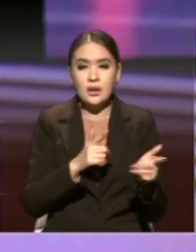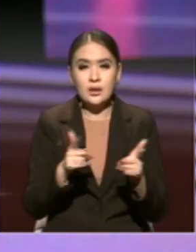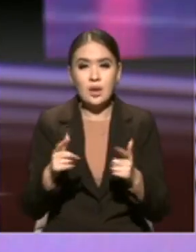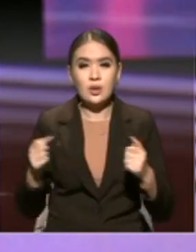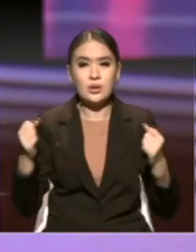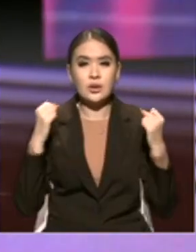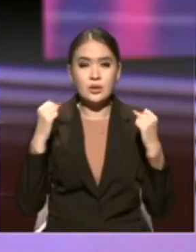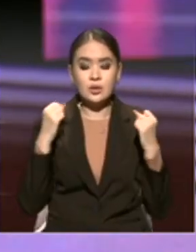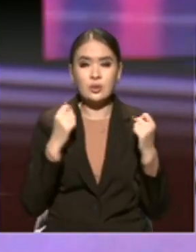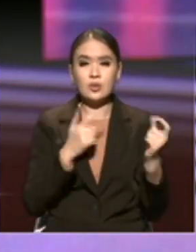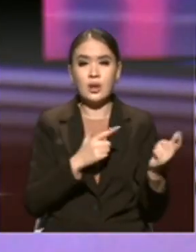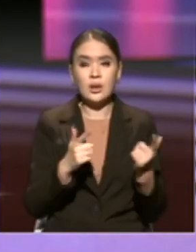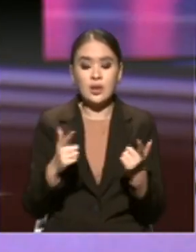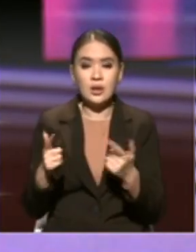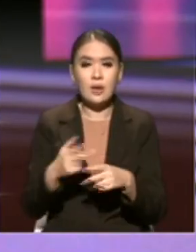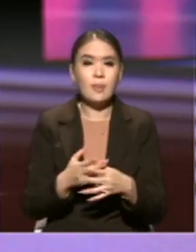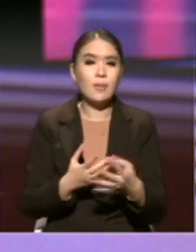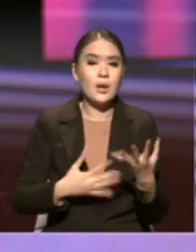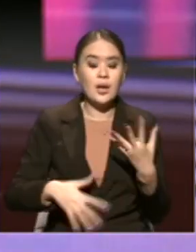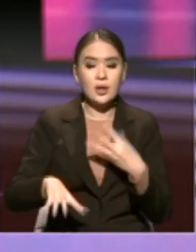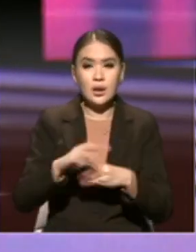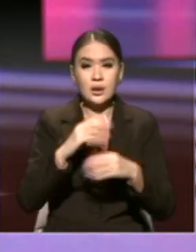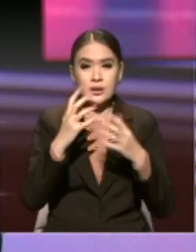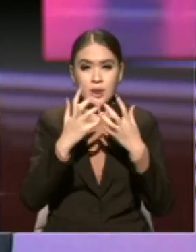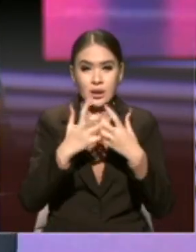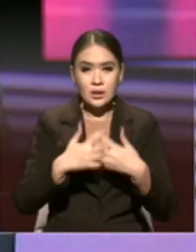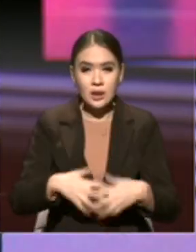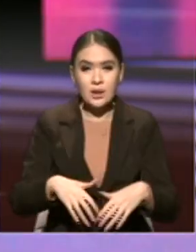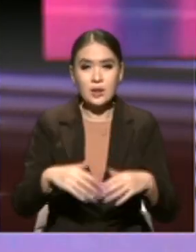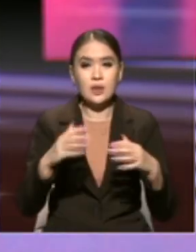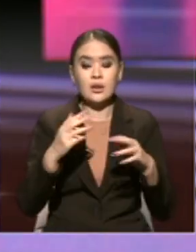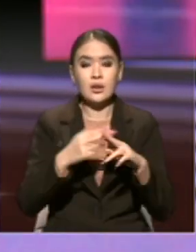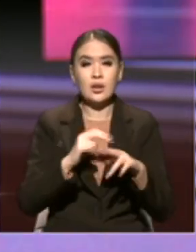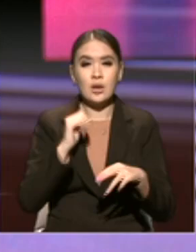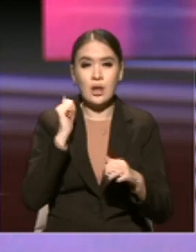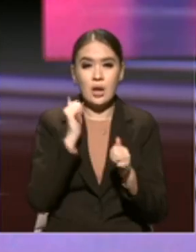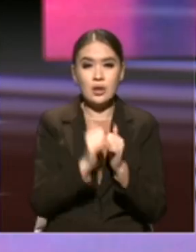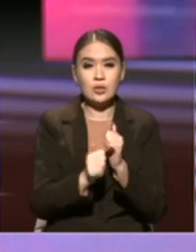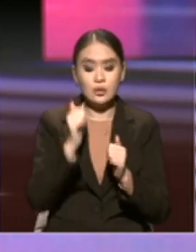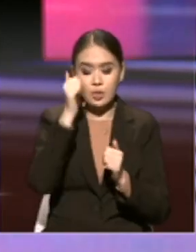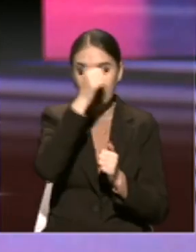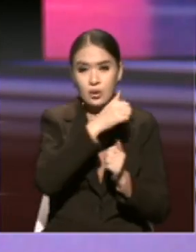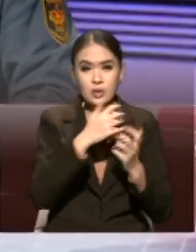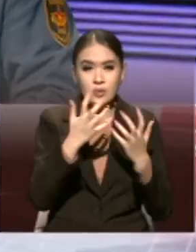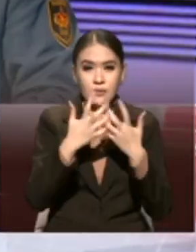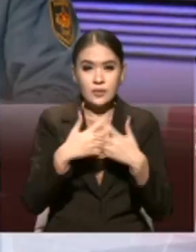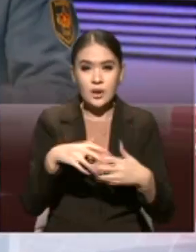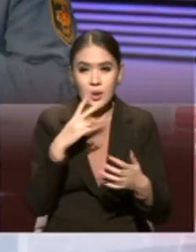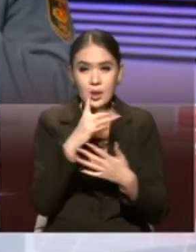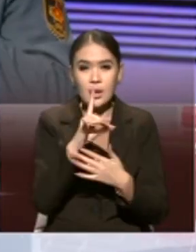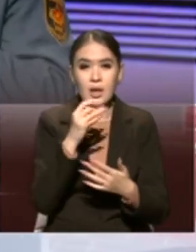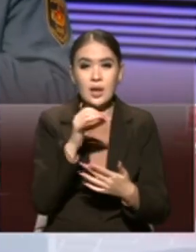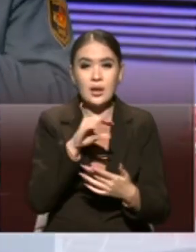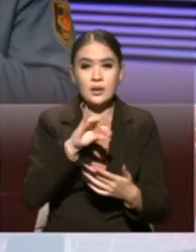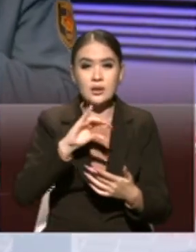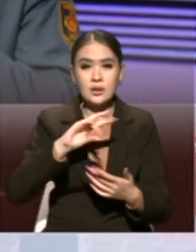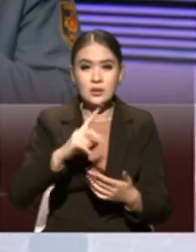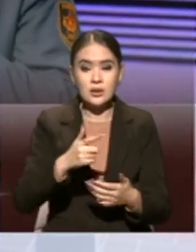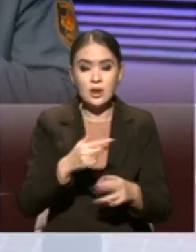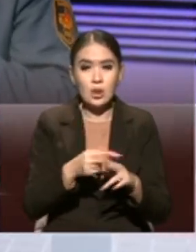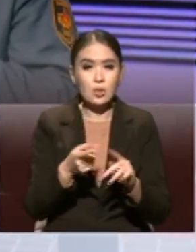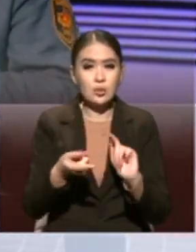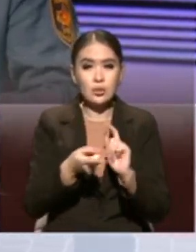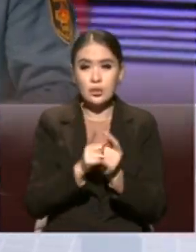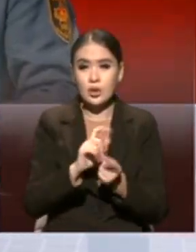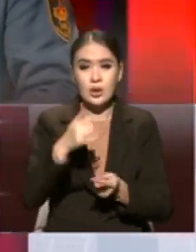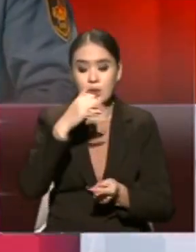дайындығы тағысын тағы. Осылардың барлығы сараланып есептелініп келе, оның рейтингі шығарылады ай сайын. Ол рейтинг оған ешкім ешқандай өзгеріс енгізе